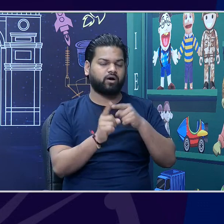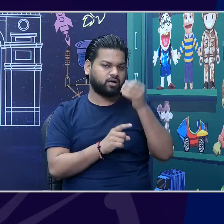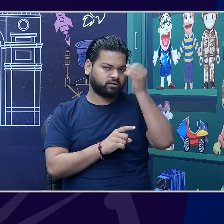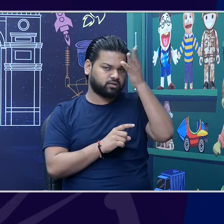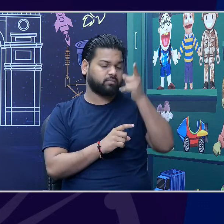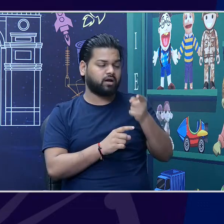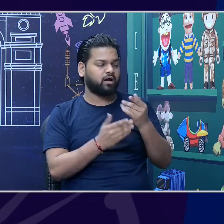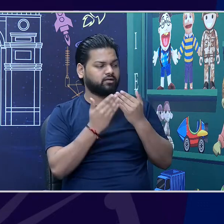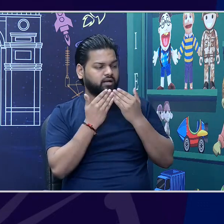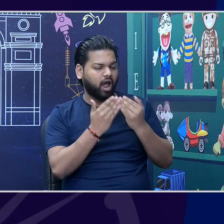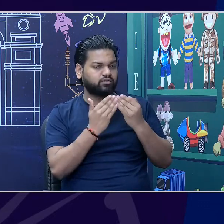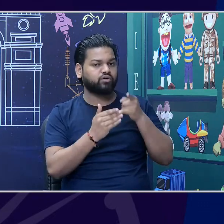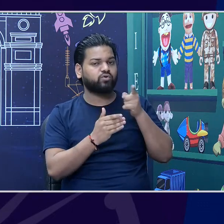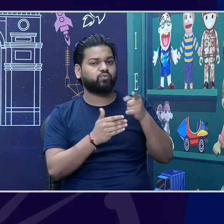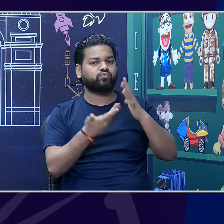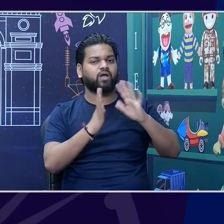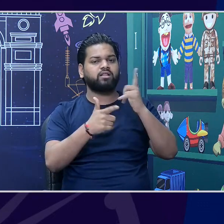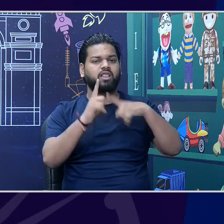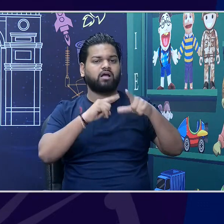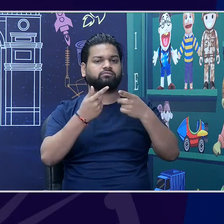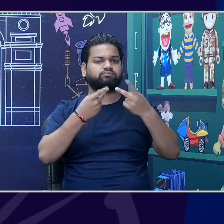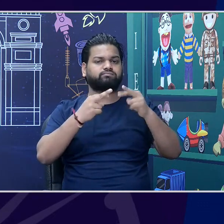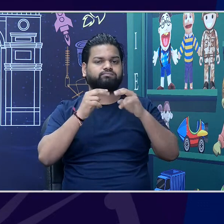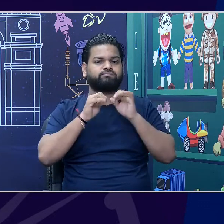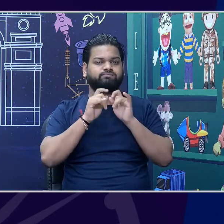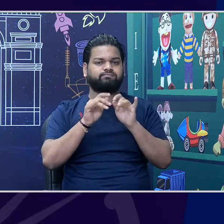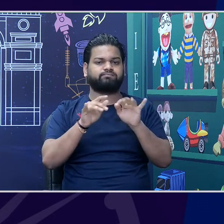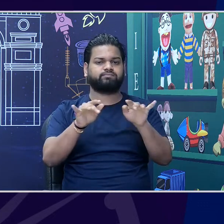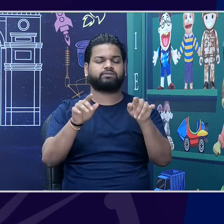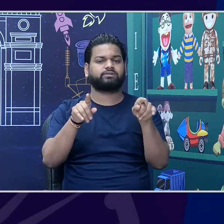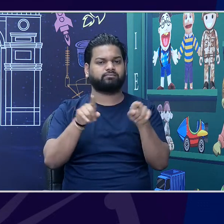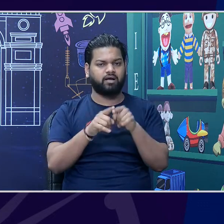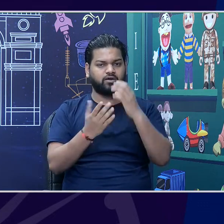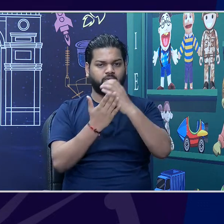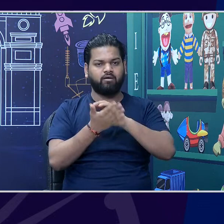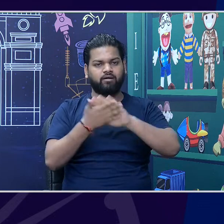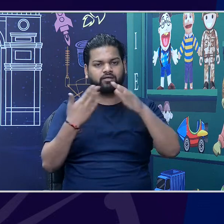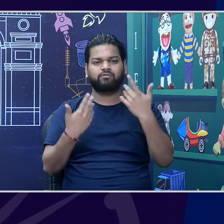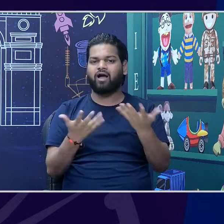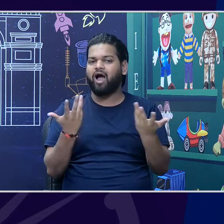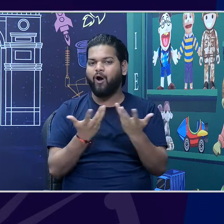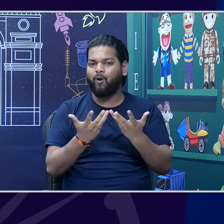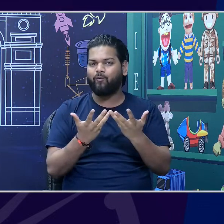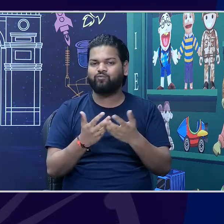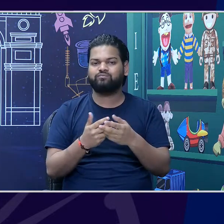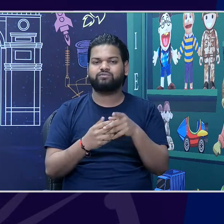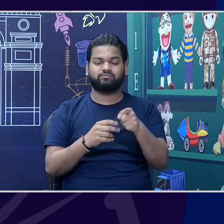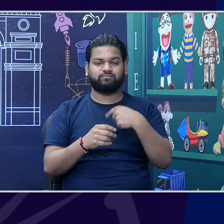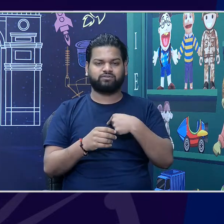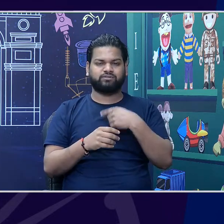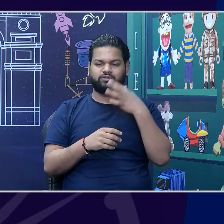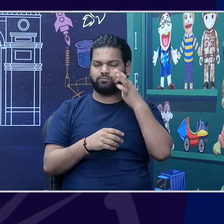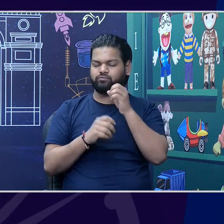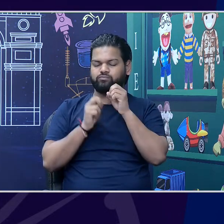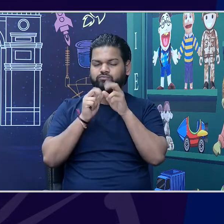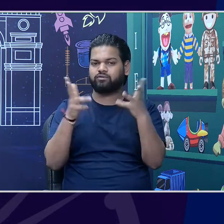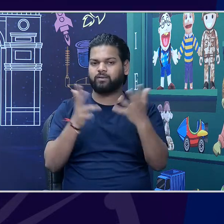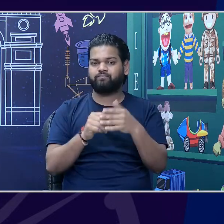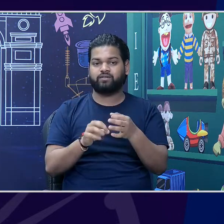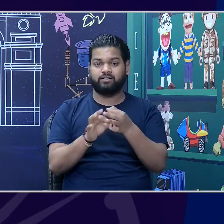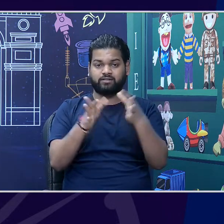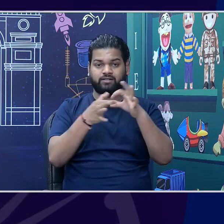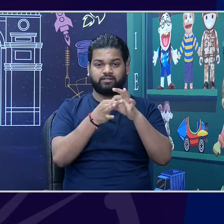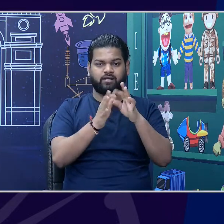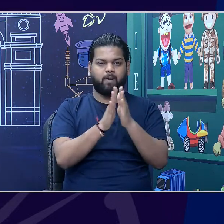जो है इंटरप्रेट किया इन द साइन लैंग्वेज. एंड आई वुड लाइक टू कंक्लूड दिस सेशन विद द मैसेज ऑफ टेक्स्ट बुक्स व्हिच आई हैव टू शेयर विद यू ऑल.